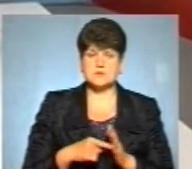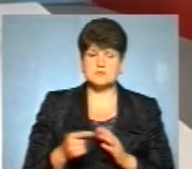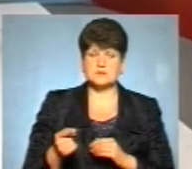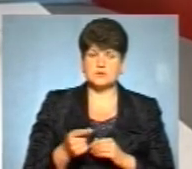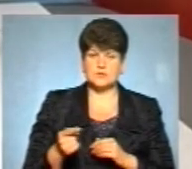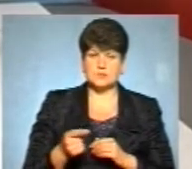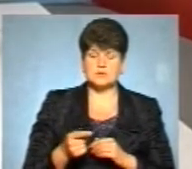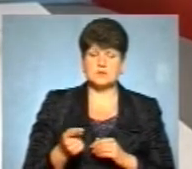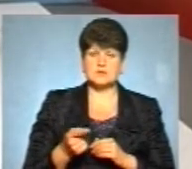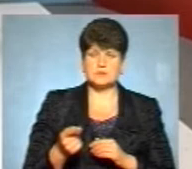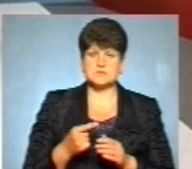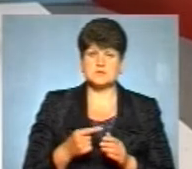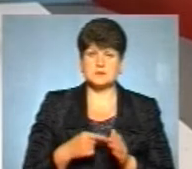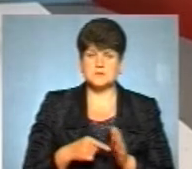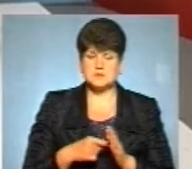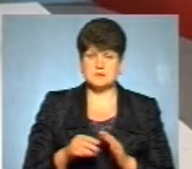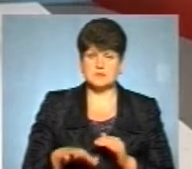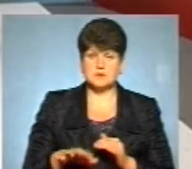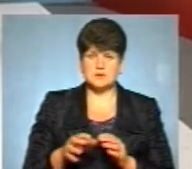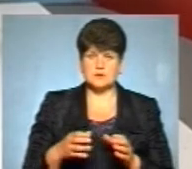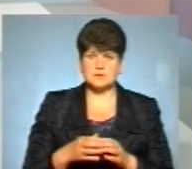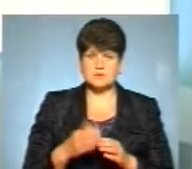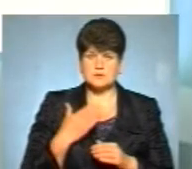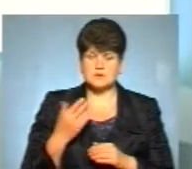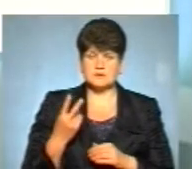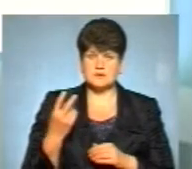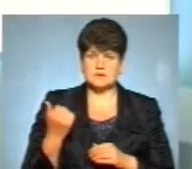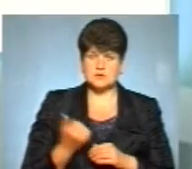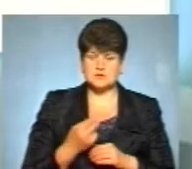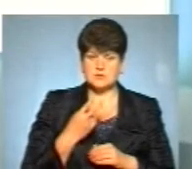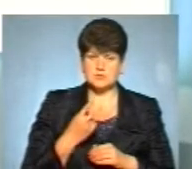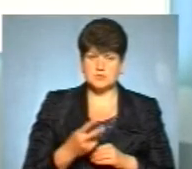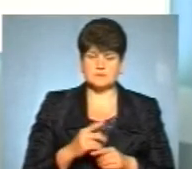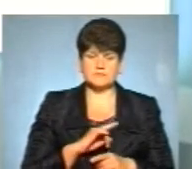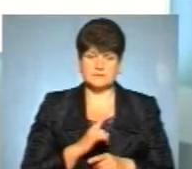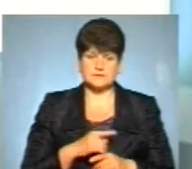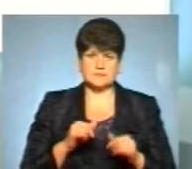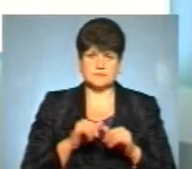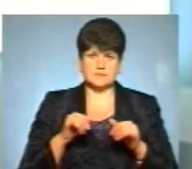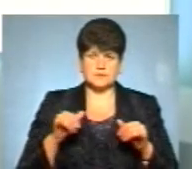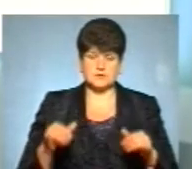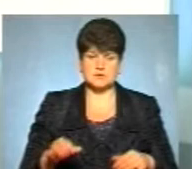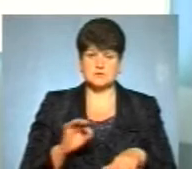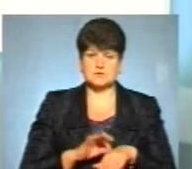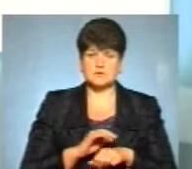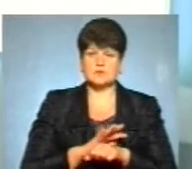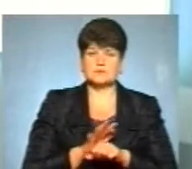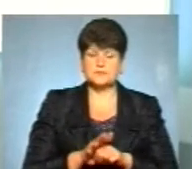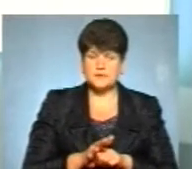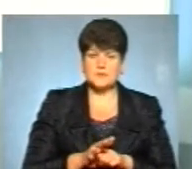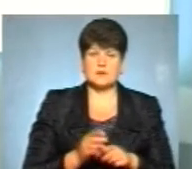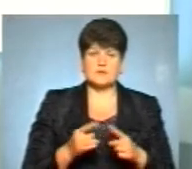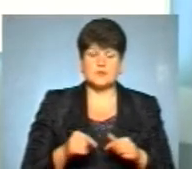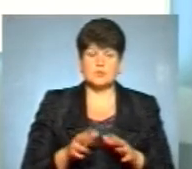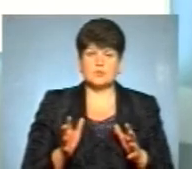в Тернопільській міській територіальній громаді, то за останні 2 тижні ми бачимо різке зростання захворюваності на COVID-19. Відділом